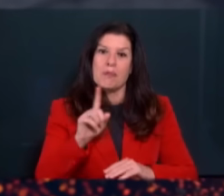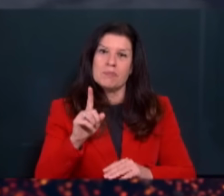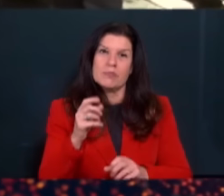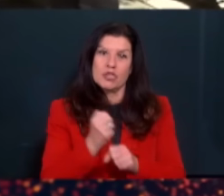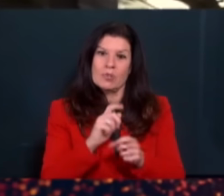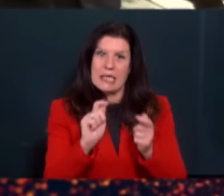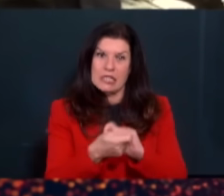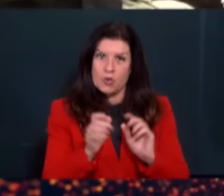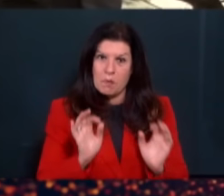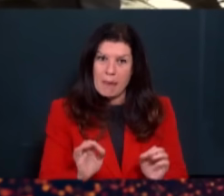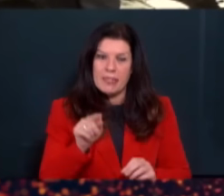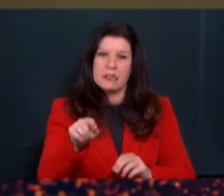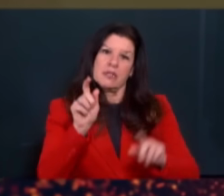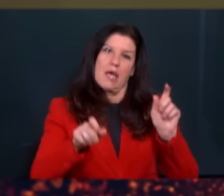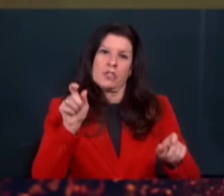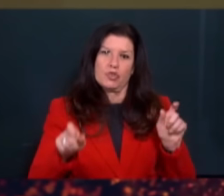זה אנשים.